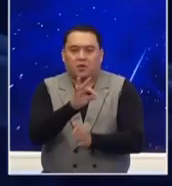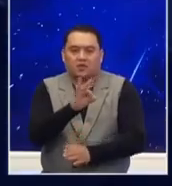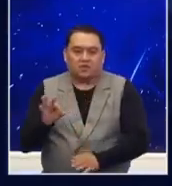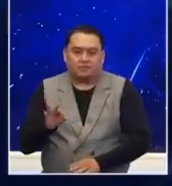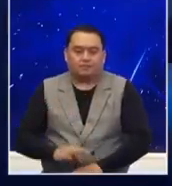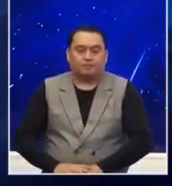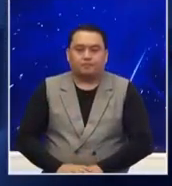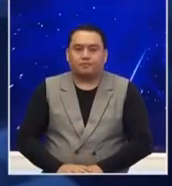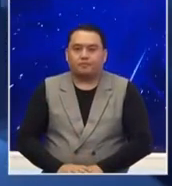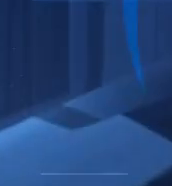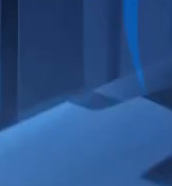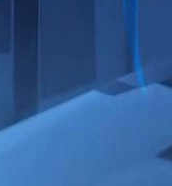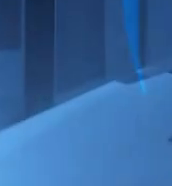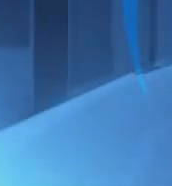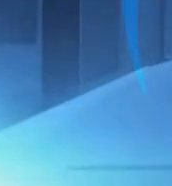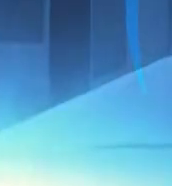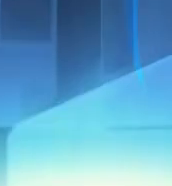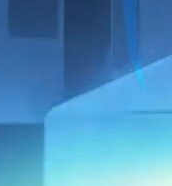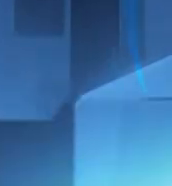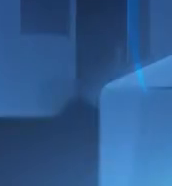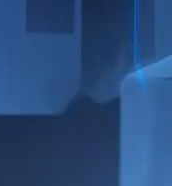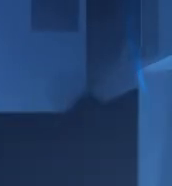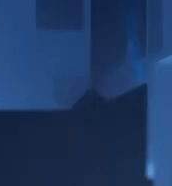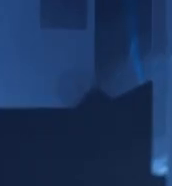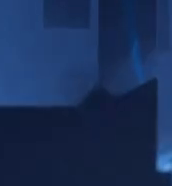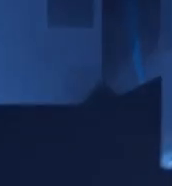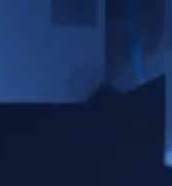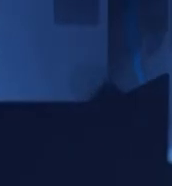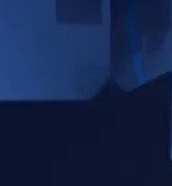80%. Алексей Цой, Нуржан Муканов, телеканал ЖТСУ.